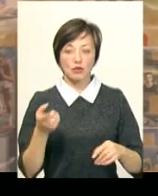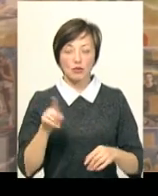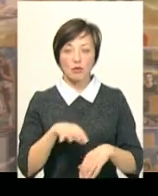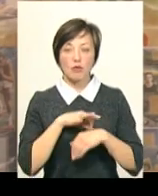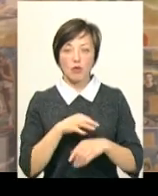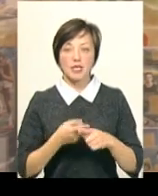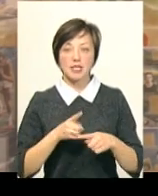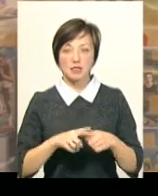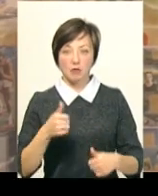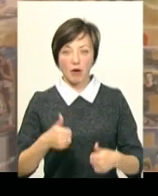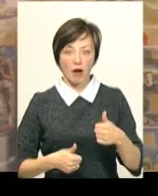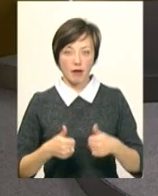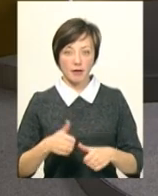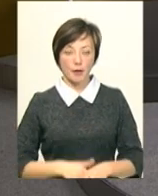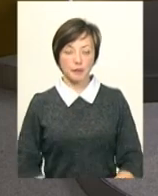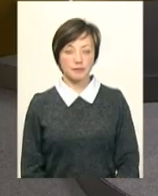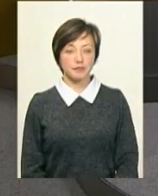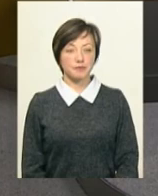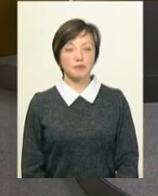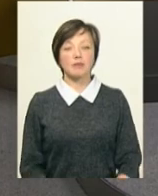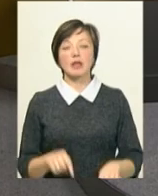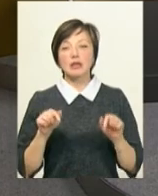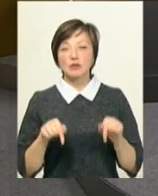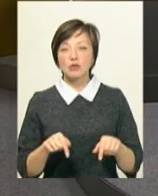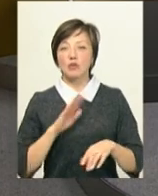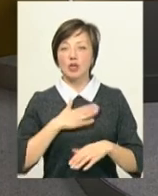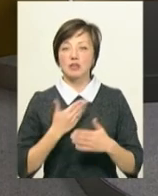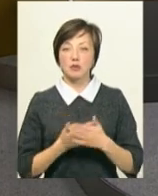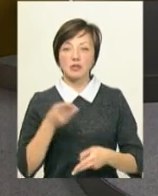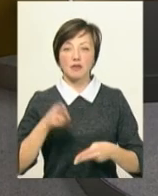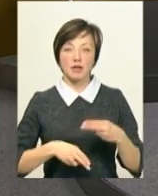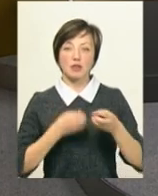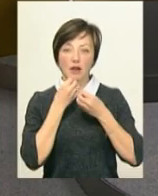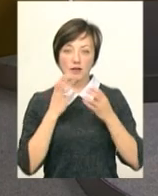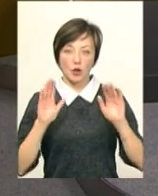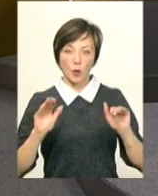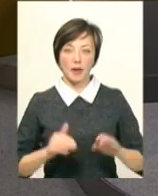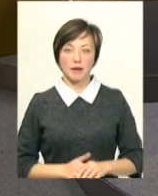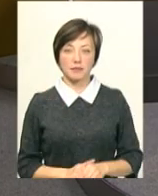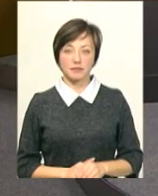проводяться ці змагання. На цьому наш випуск завершено. На все добре.